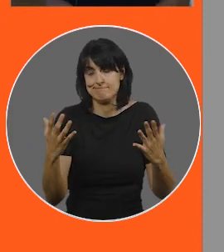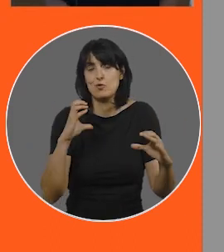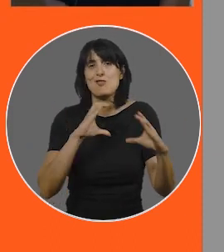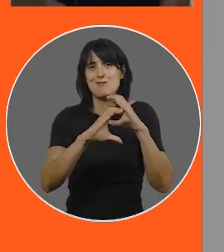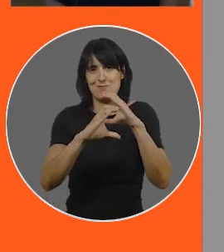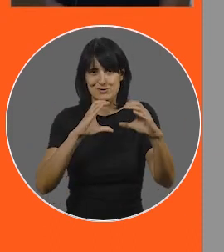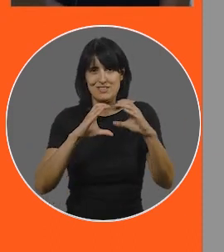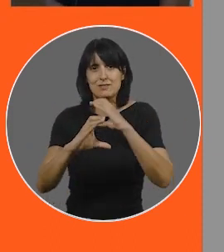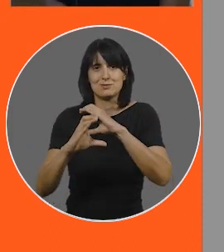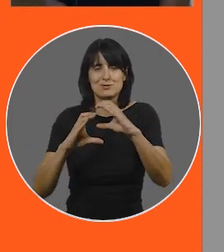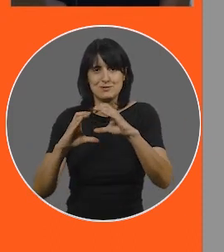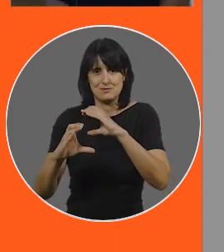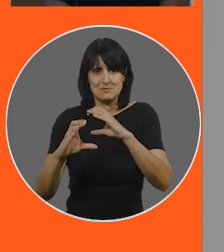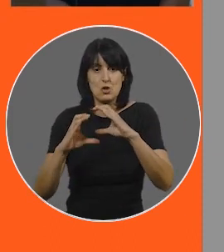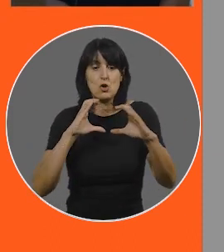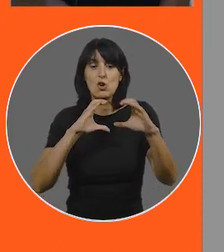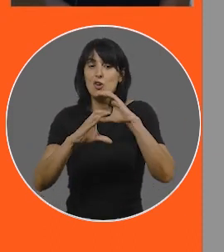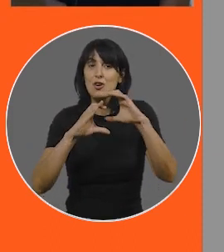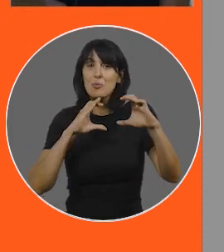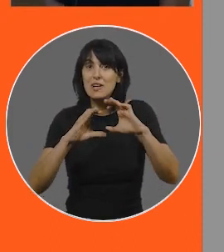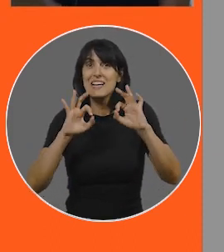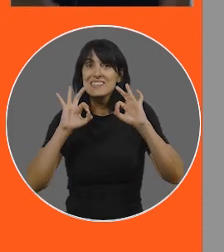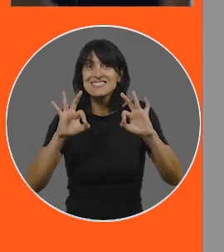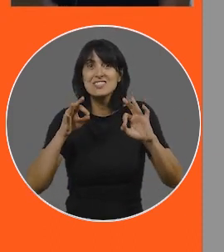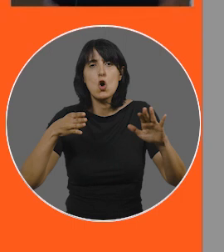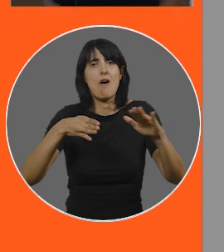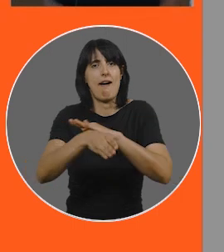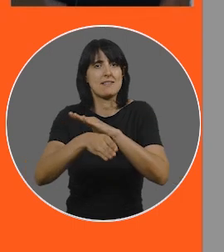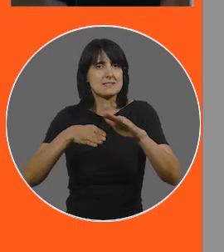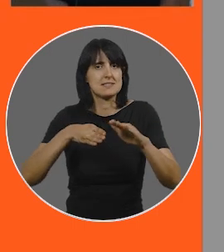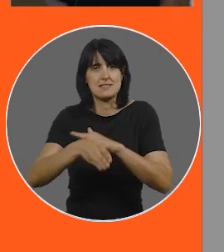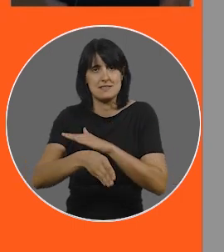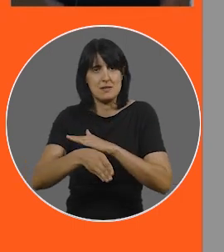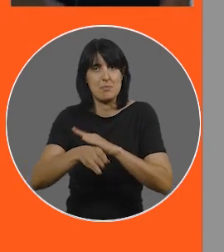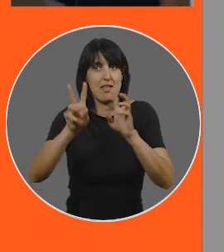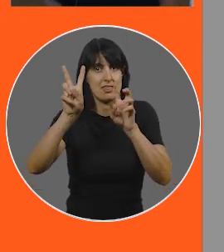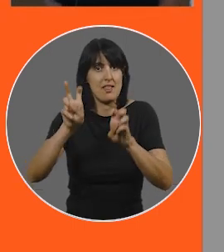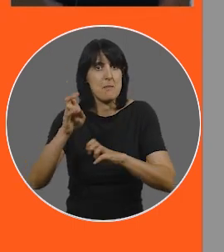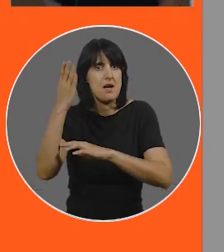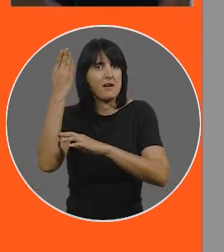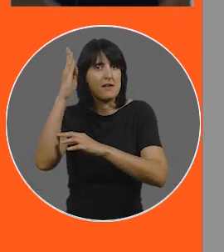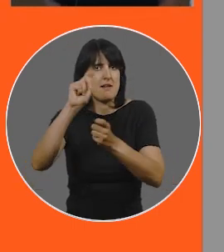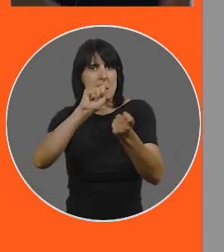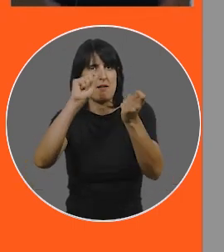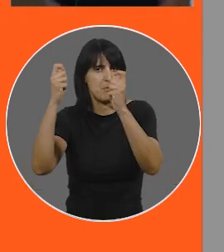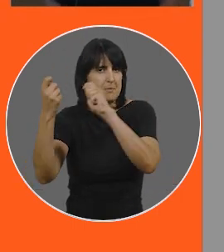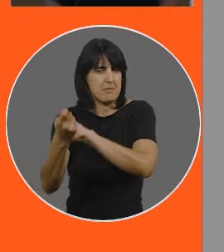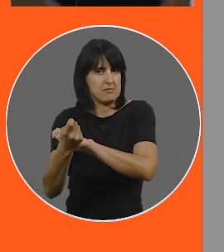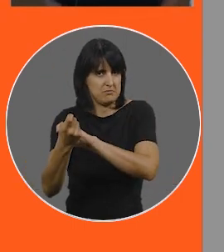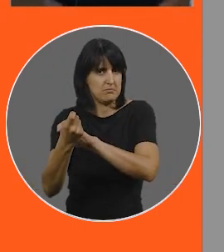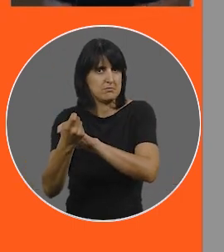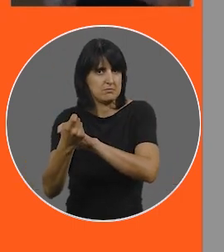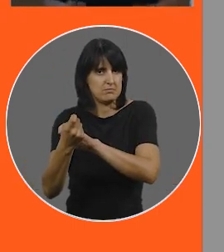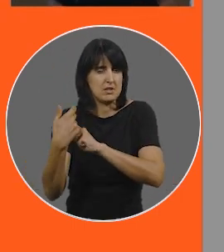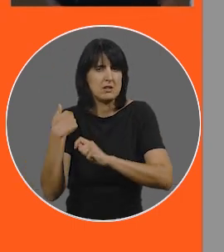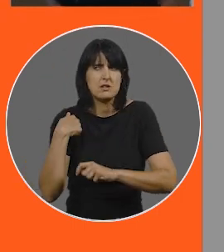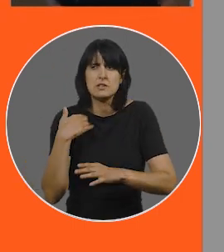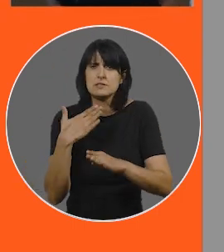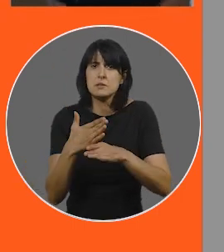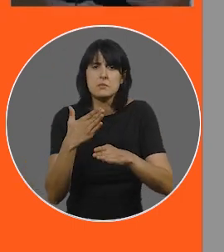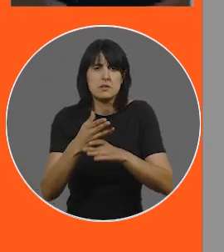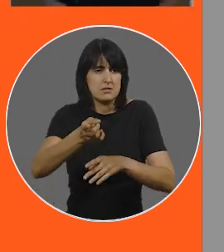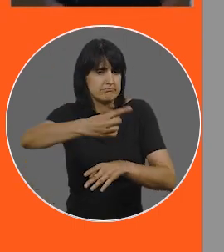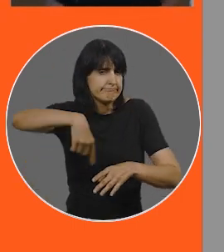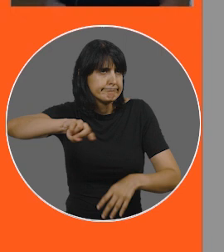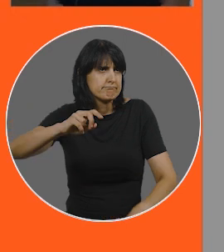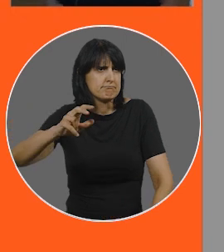la comunicació. És a dir, hem de comunicar de manera accessible tots els temes relacionats amb el canvi climàtic. Ho sentim 100